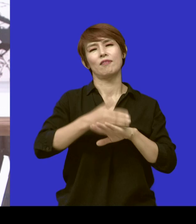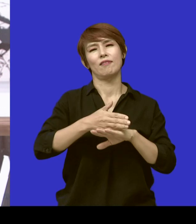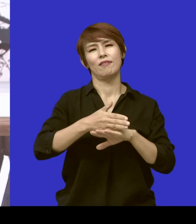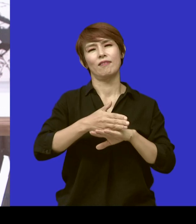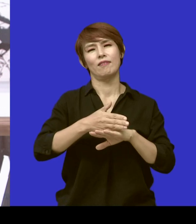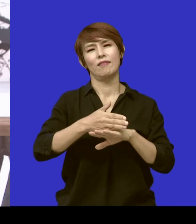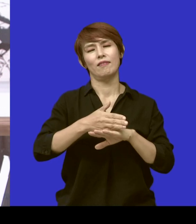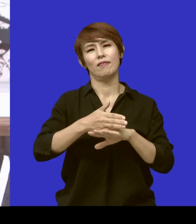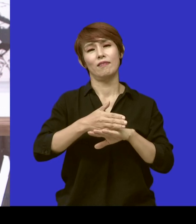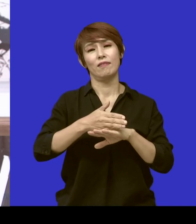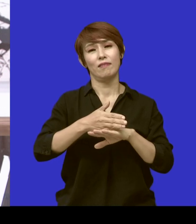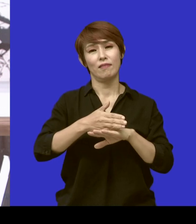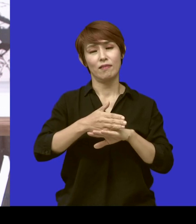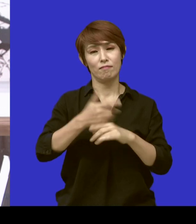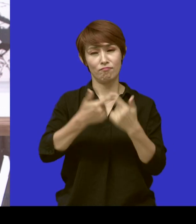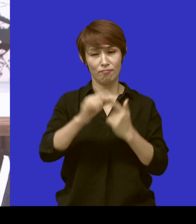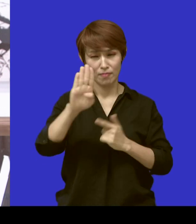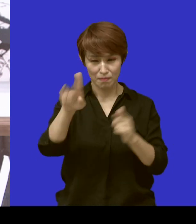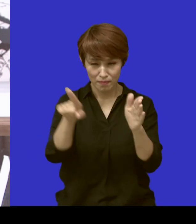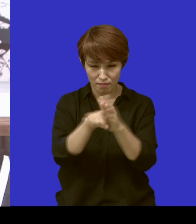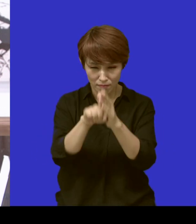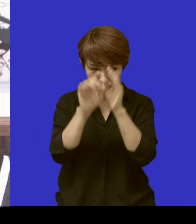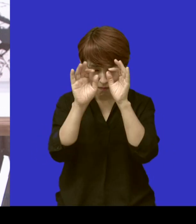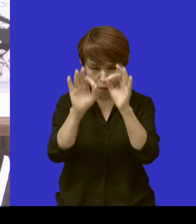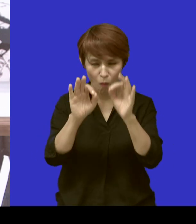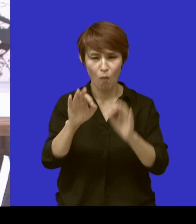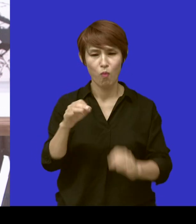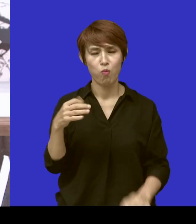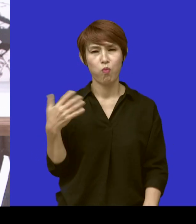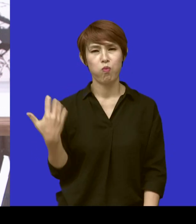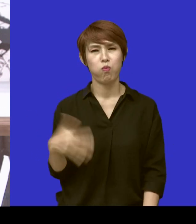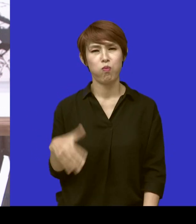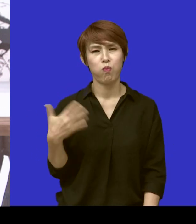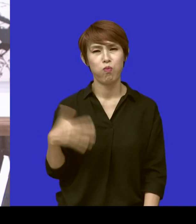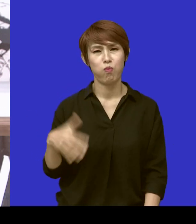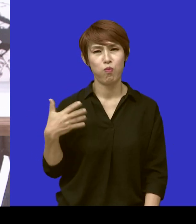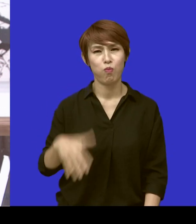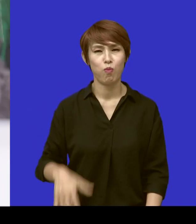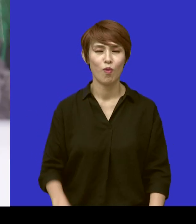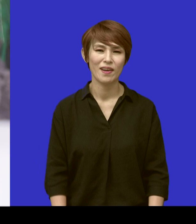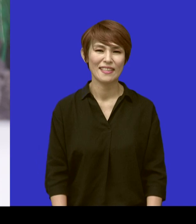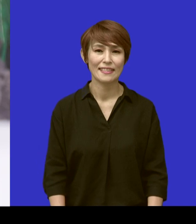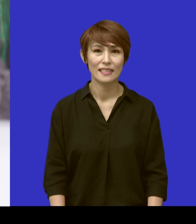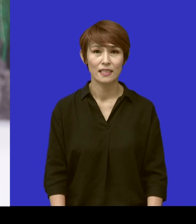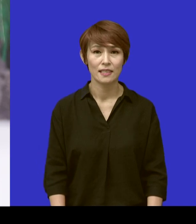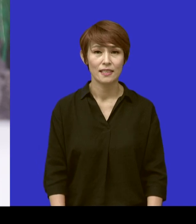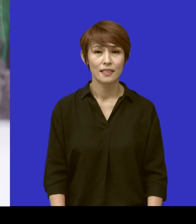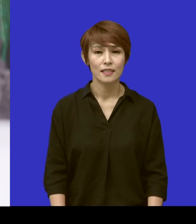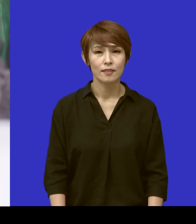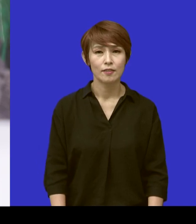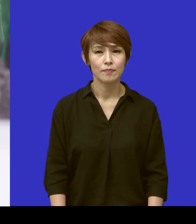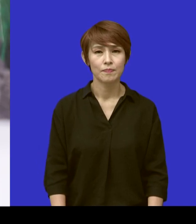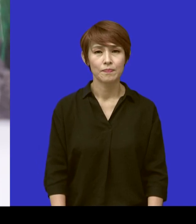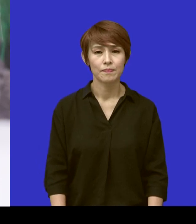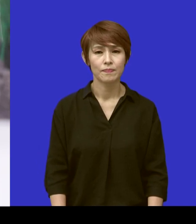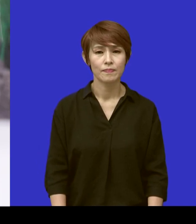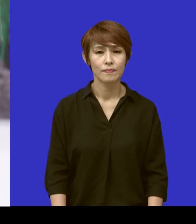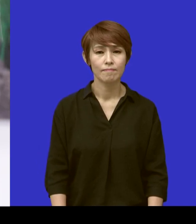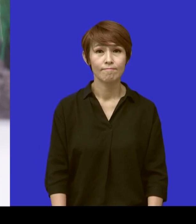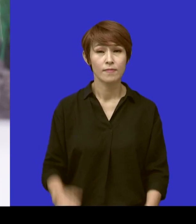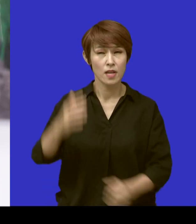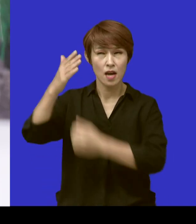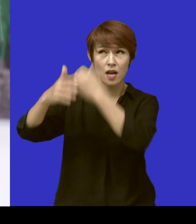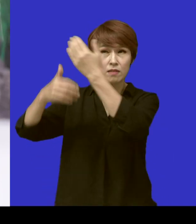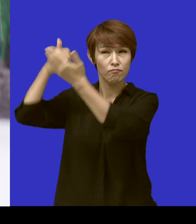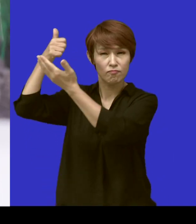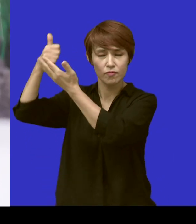있다는 그 믿음이 진짜 정말 대단하다는 생각도 들었고 네. 주변에 이렇게 하나님은 결코